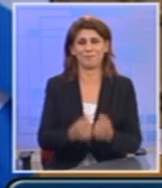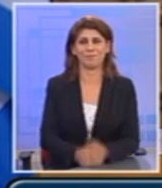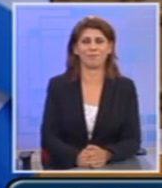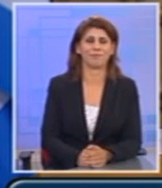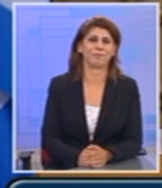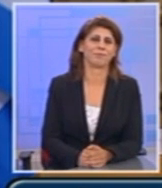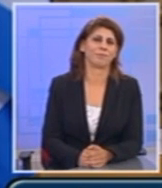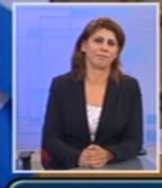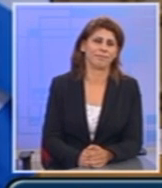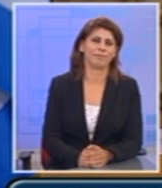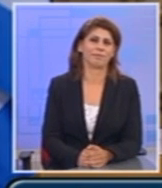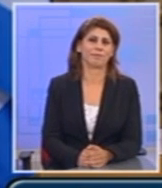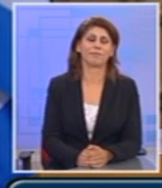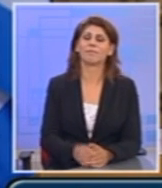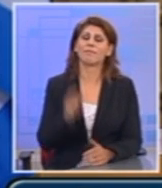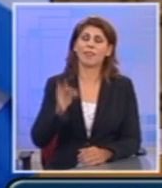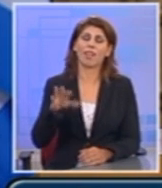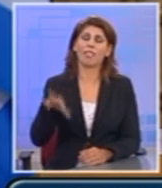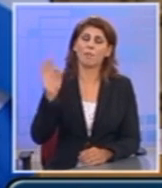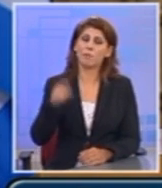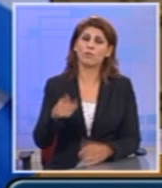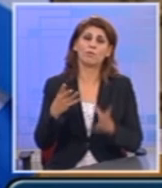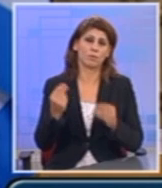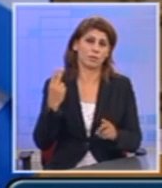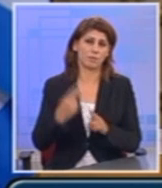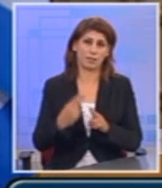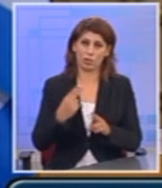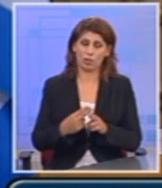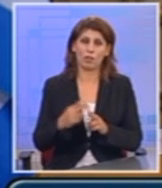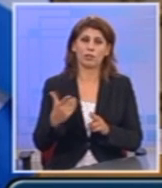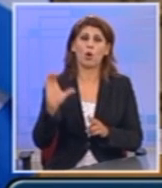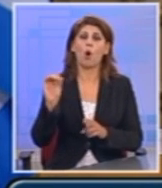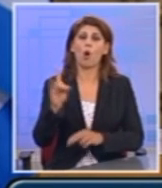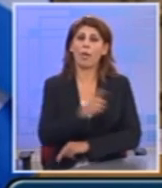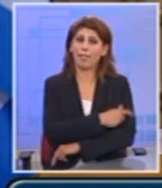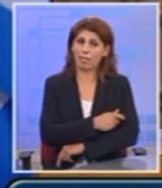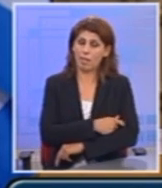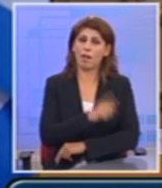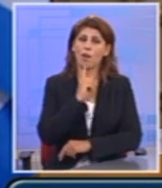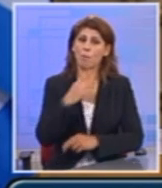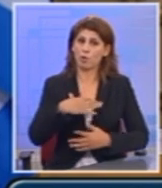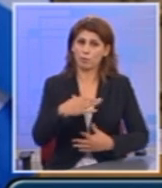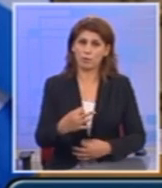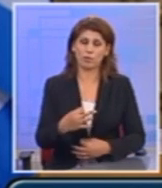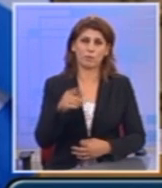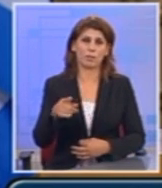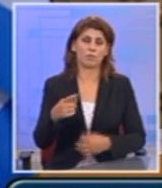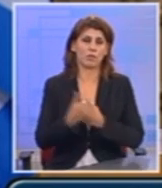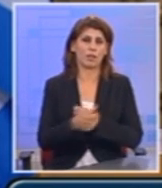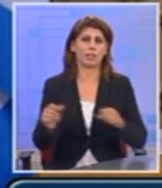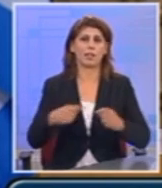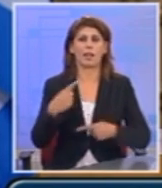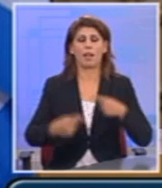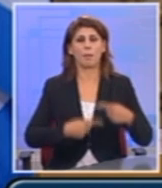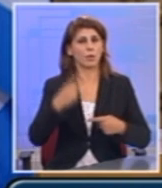ε σε κάθε όμως περίπτωση έχει πολύ μεγάλη σημασία ότι ο οηε όπως εκπροσωπείται από τους ανεξάρτη τους